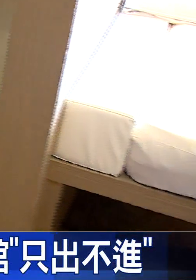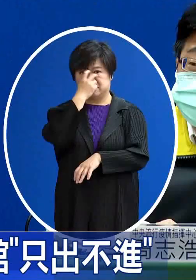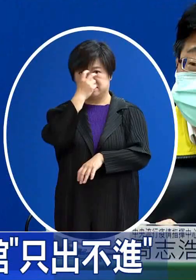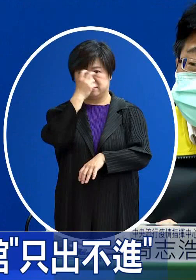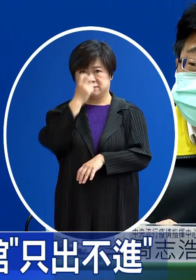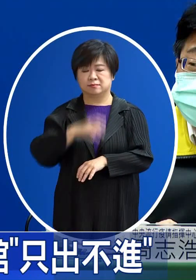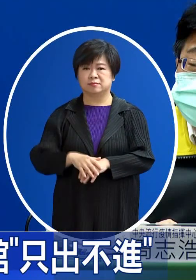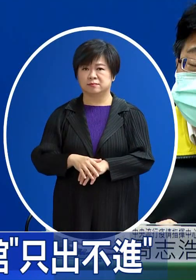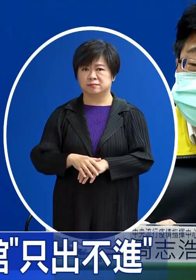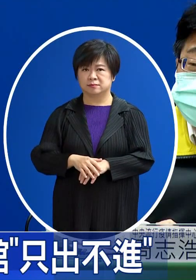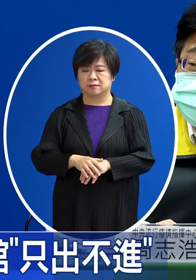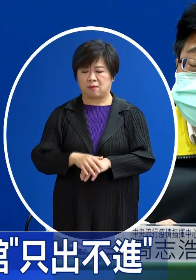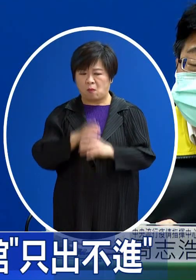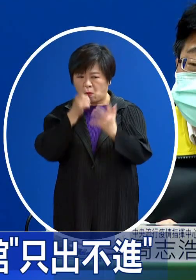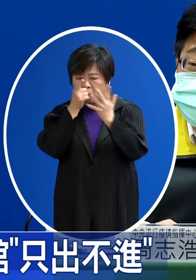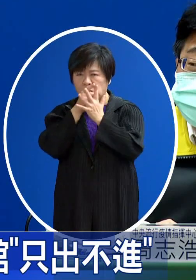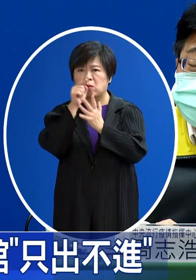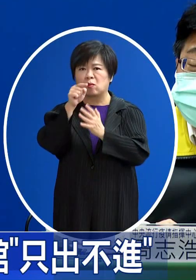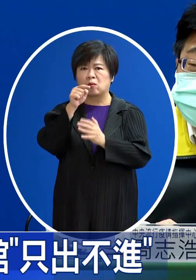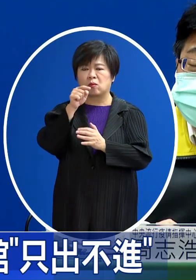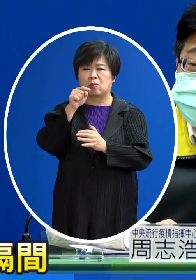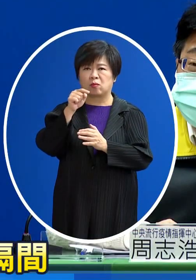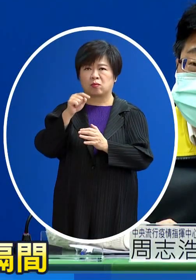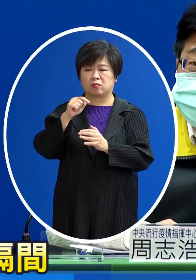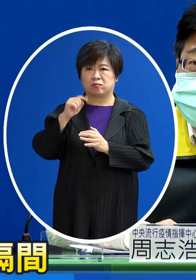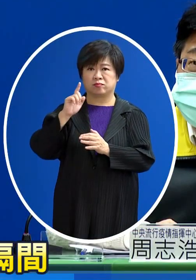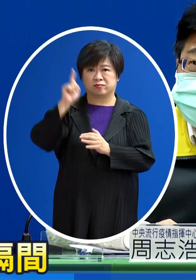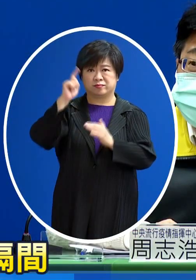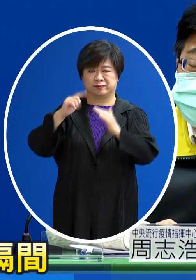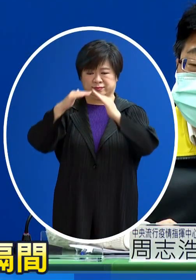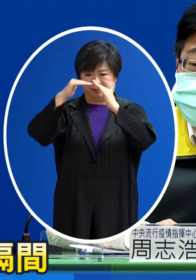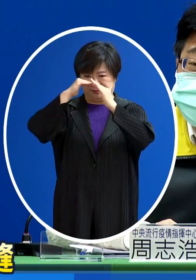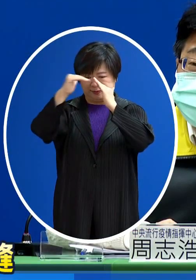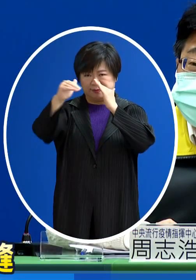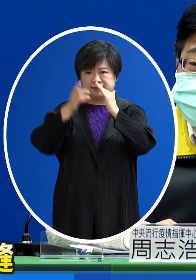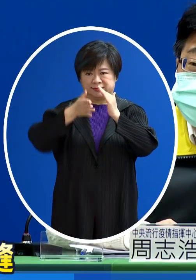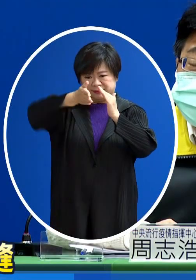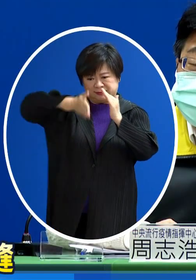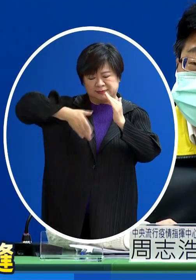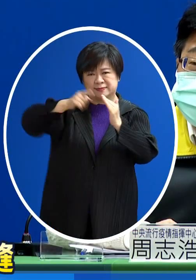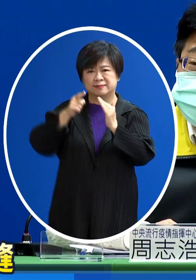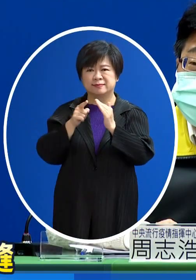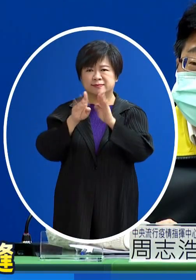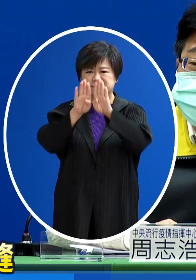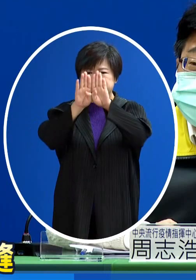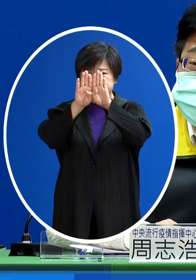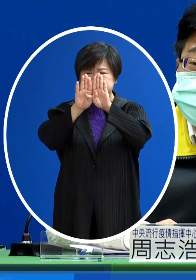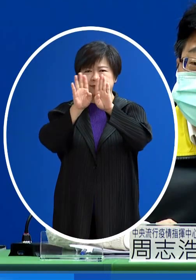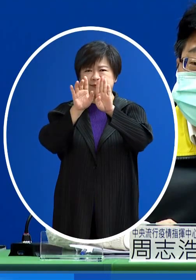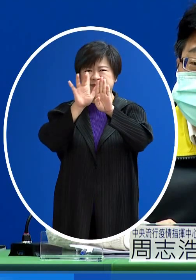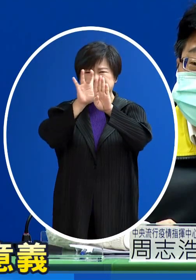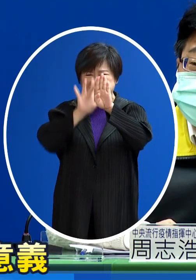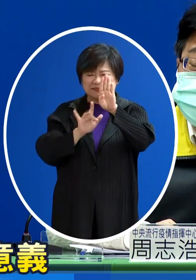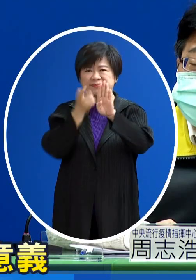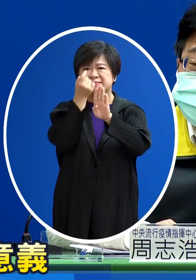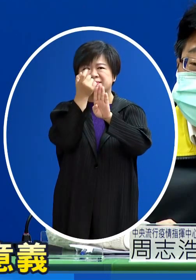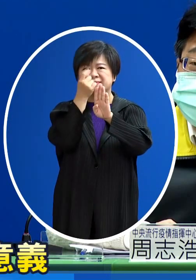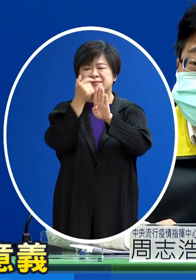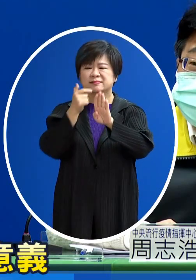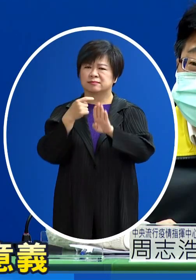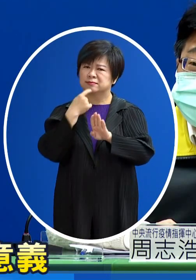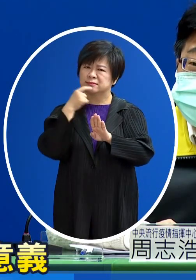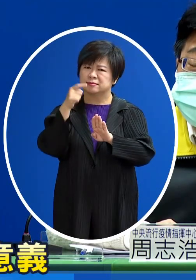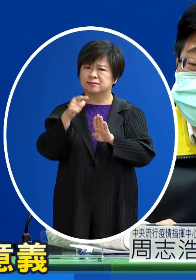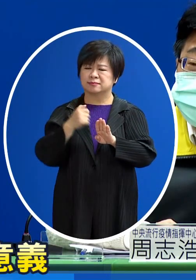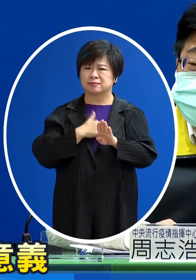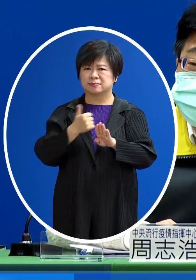群聚感染？ 是有发现这个天花板跟隔间有很小的一个细缝，不过这个细缝是不是有这个实